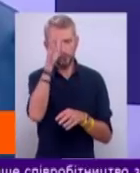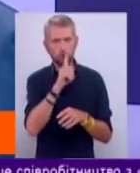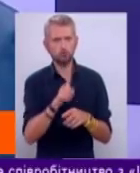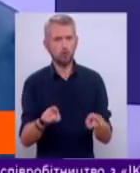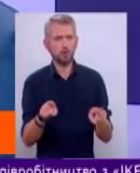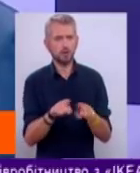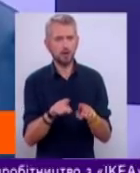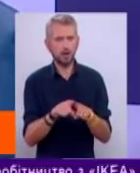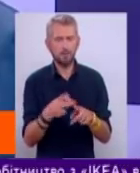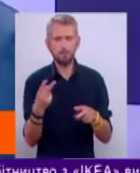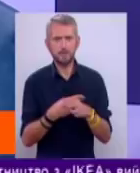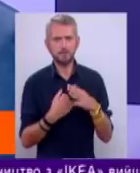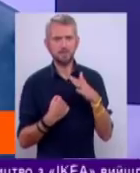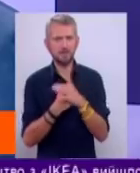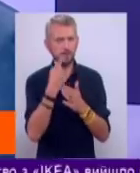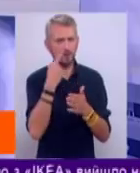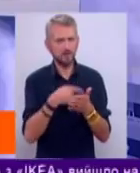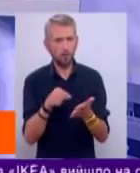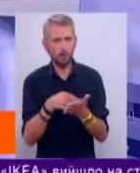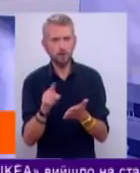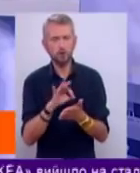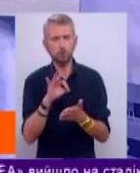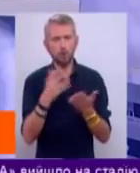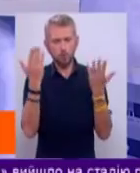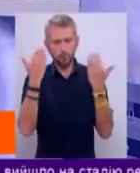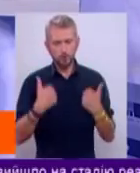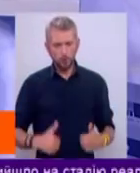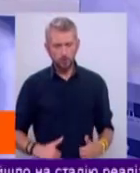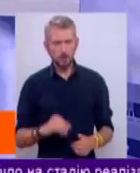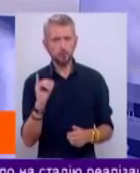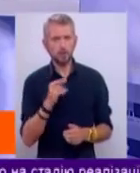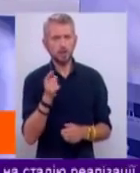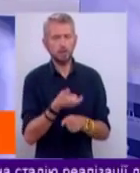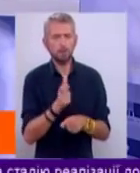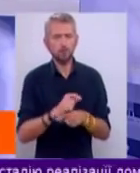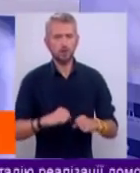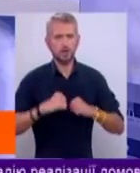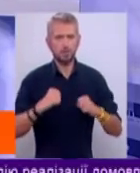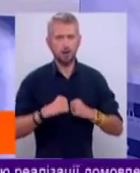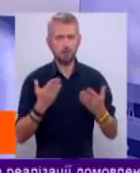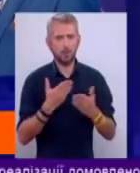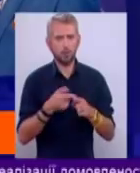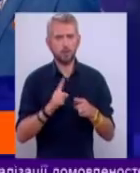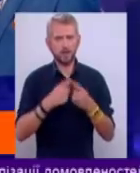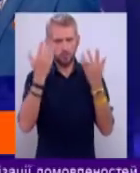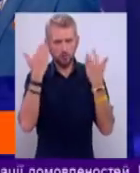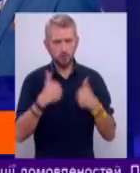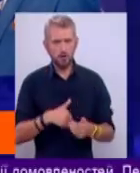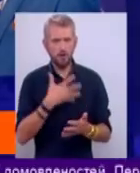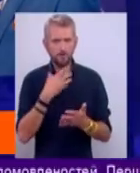от безпідставні зауваження щодо зовнішнього вигляду і тим більше намагання якось цей зовнішній вигляд там